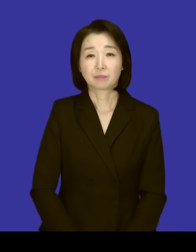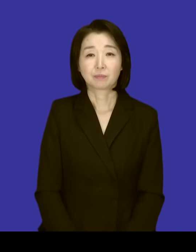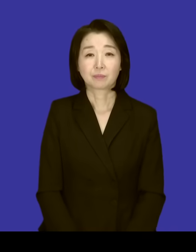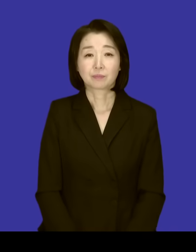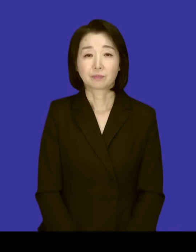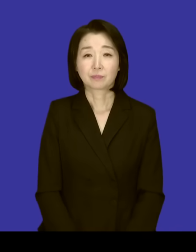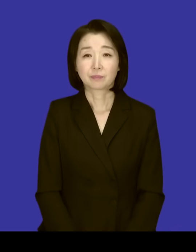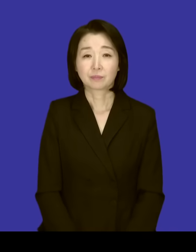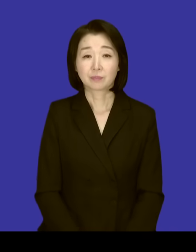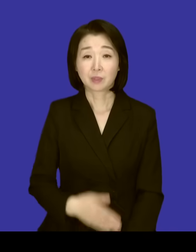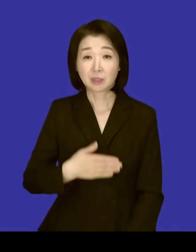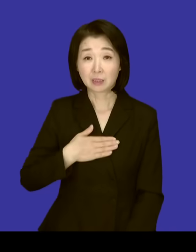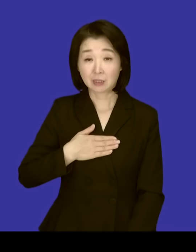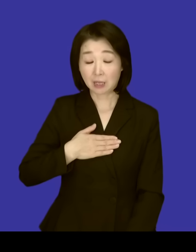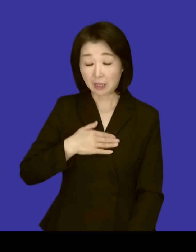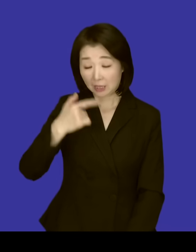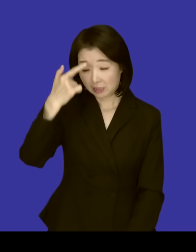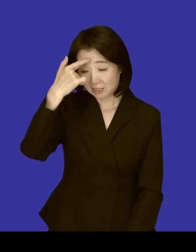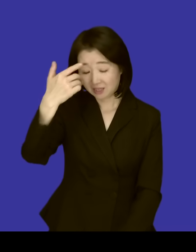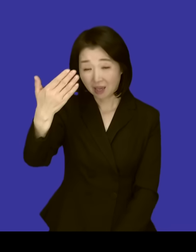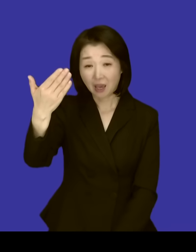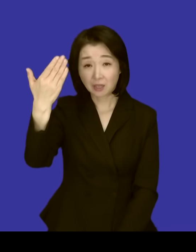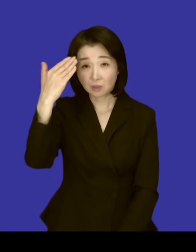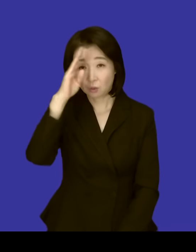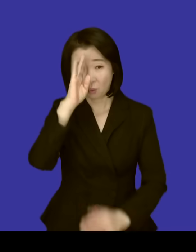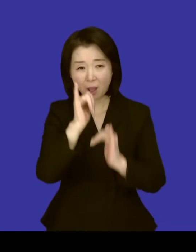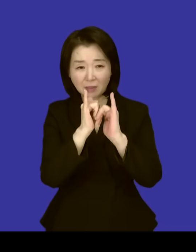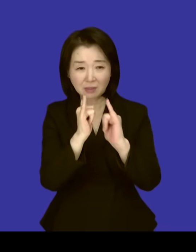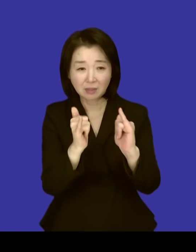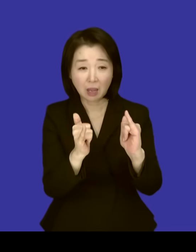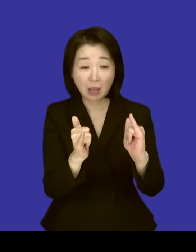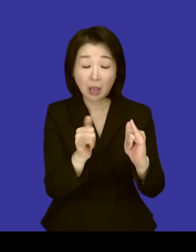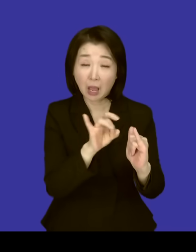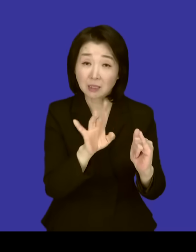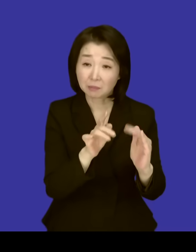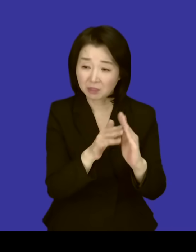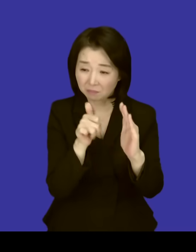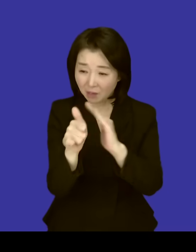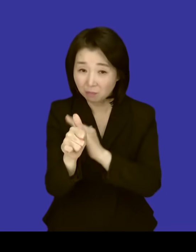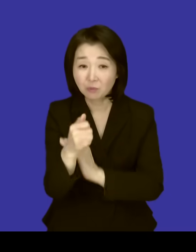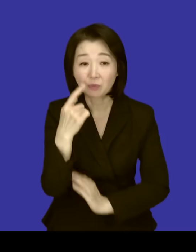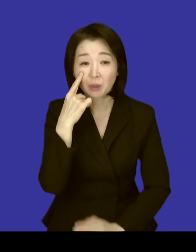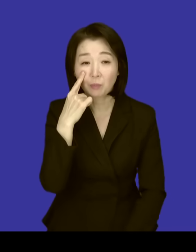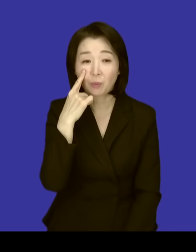이제 아 내가 예전에 이렇게 환자 한 명 한 명 내가 좀 방문하면서